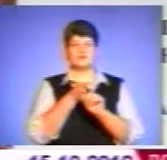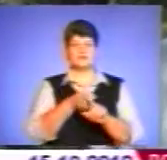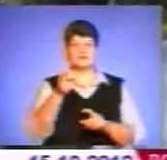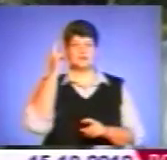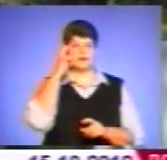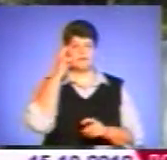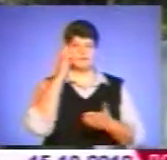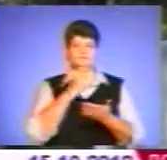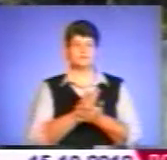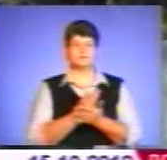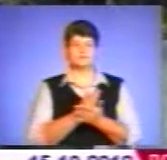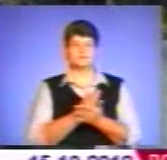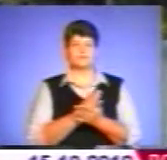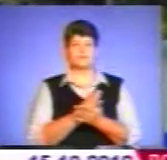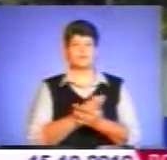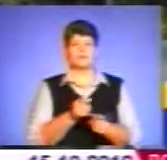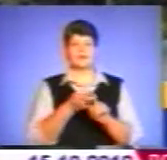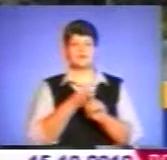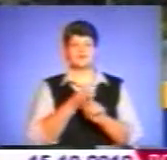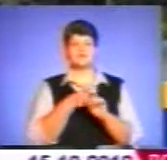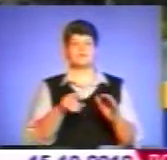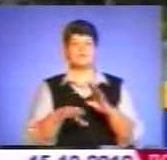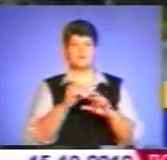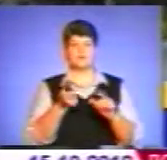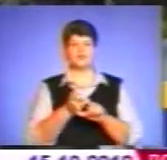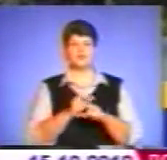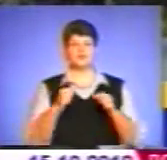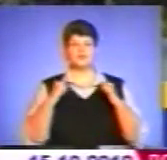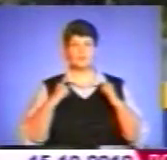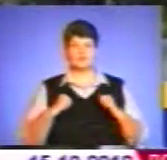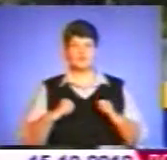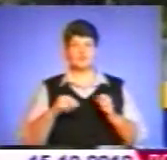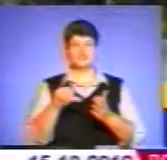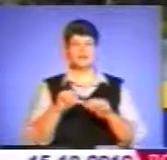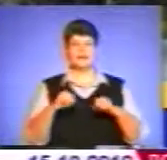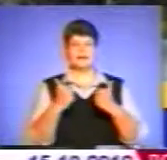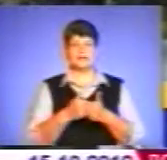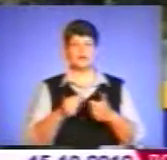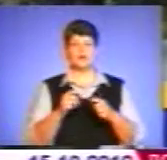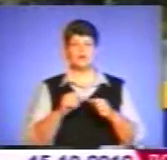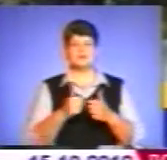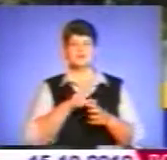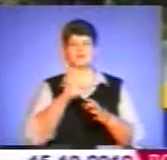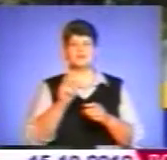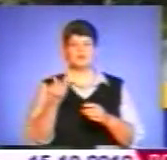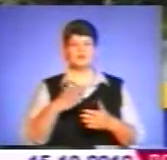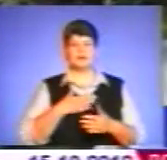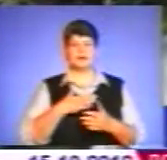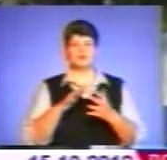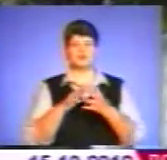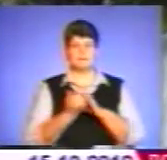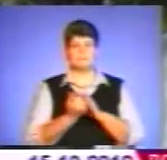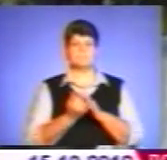налагоджений. На рахунок виборів я дуже спокійна, тому що в нас все нормально. Члени комісії, всі жителі нашого села, без всяких проблем